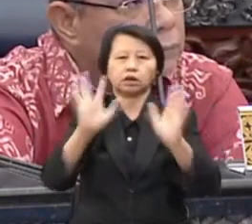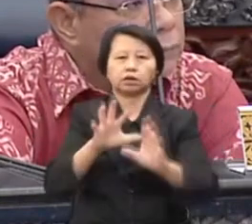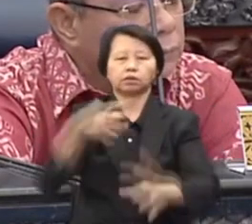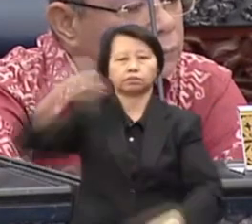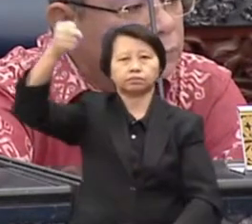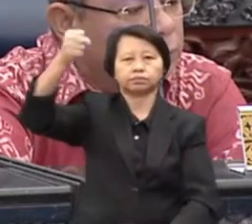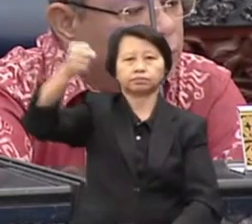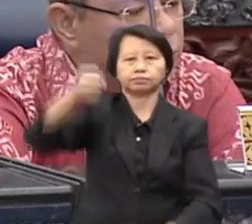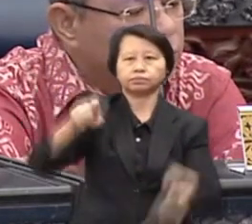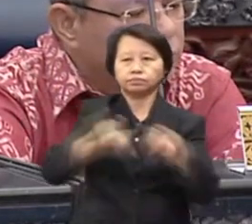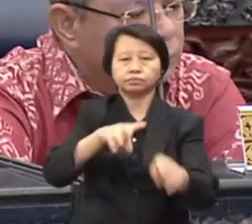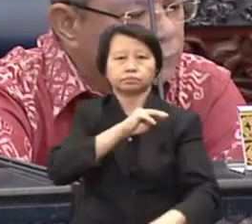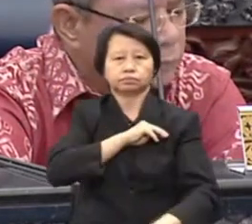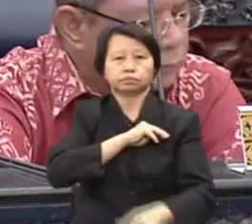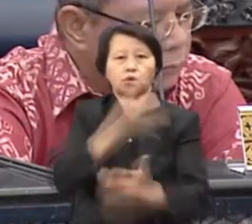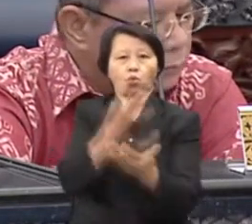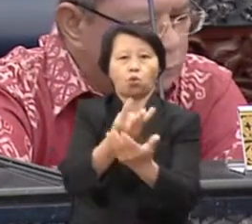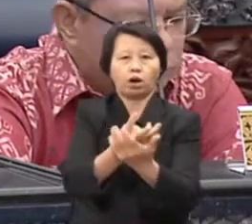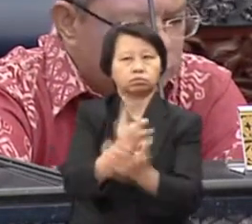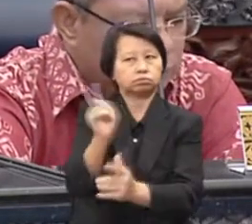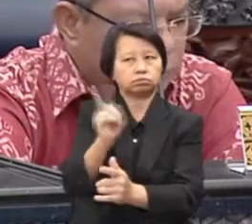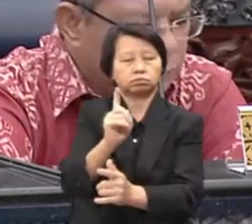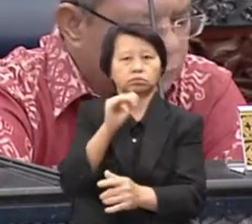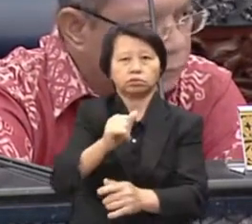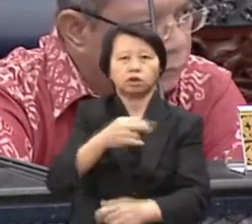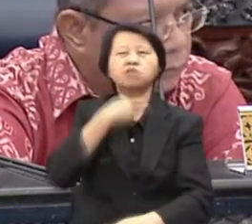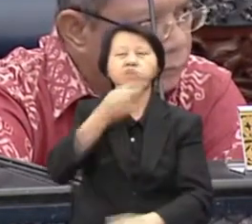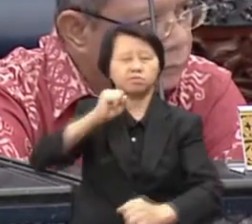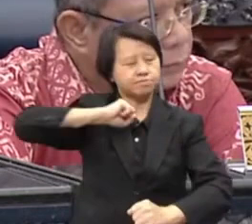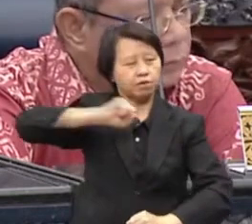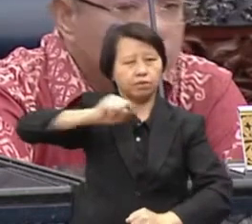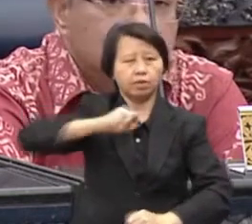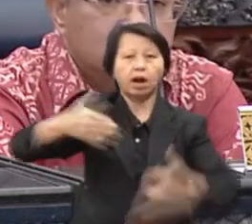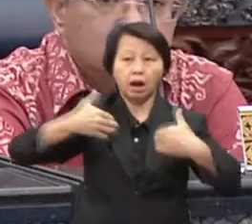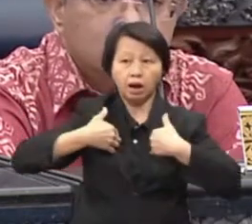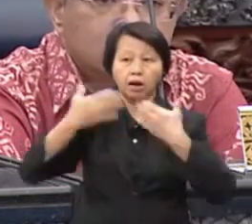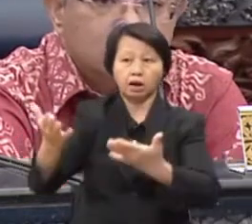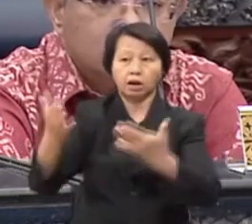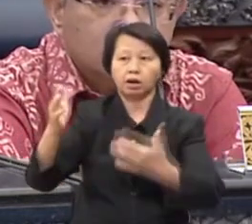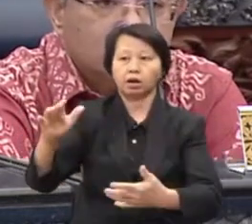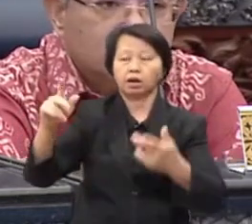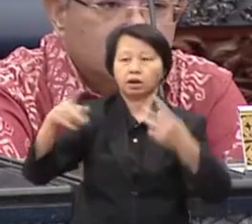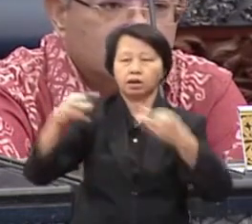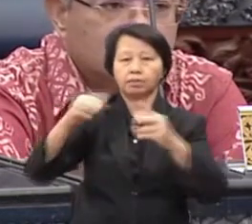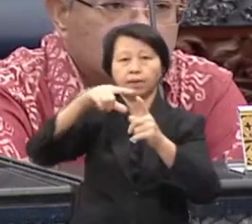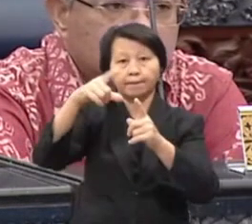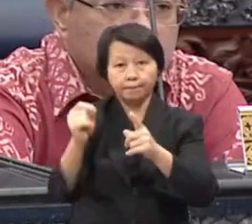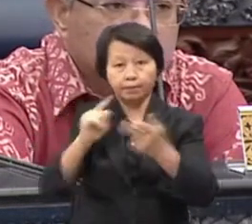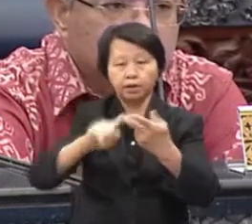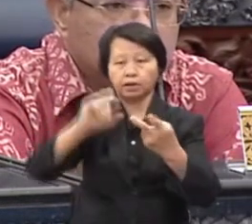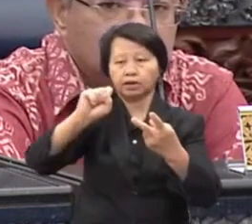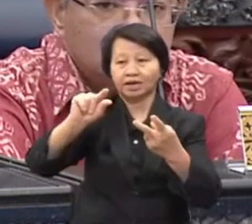memegang jawatan sebagai Menteri Keuangan antara yang lantang menyuarakan karena ini adalah yang Bapak pandan yang banyak